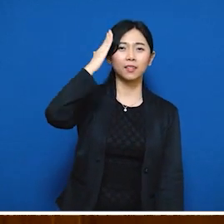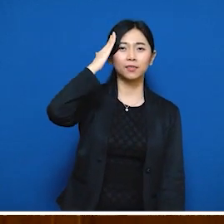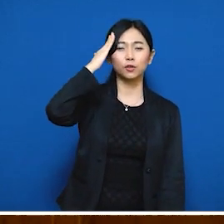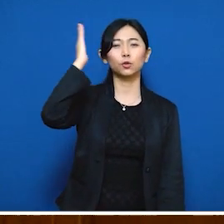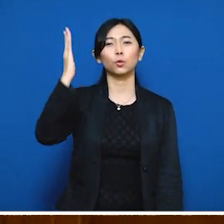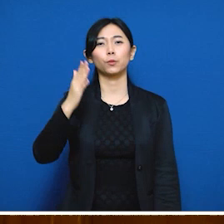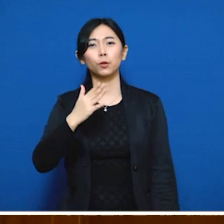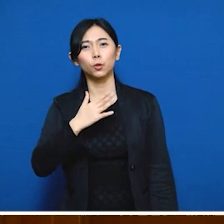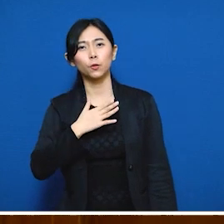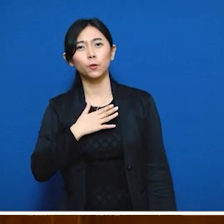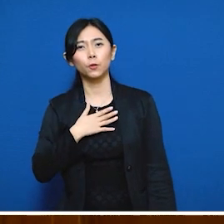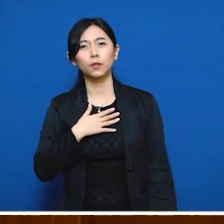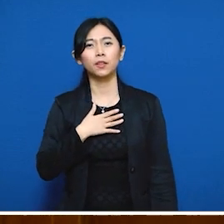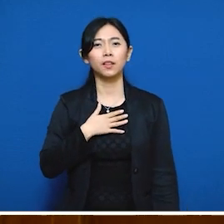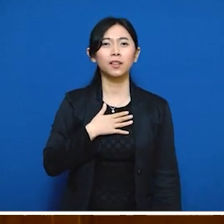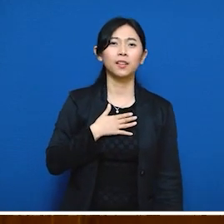pikiranku,